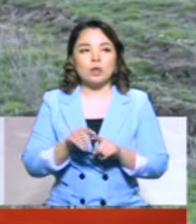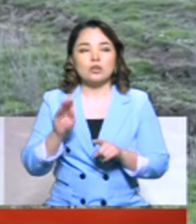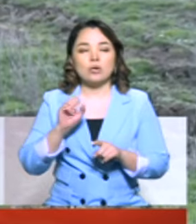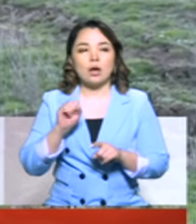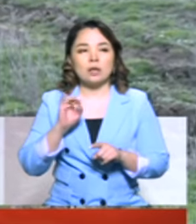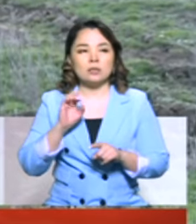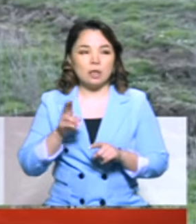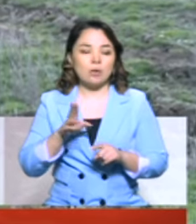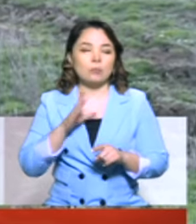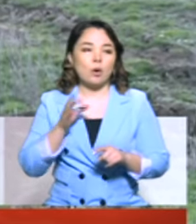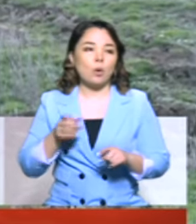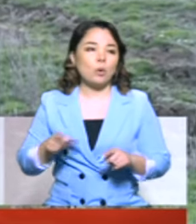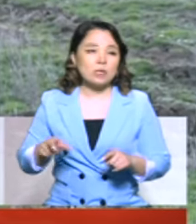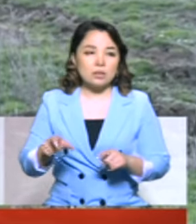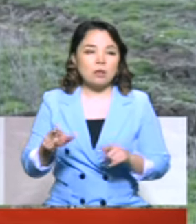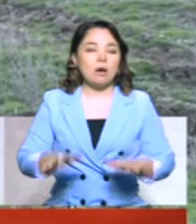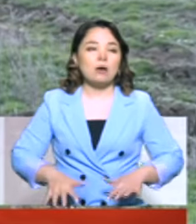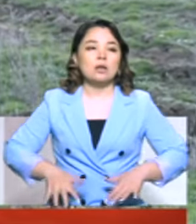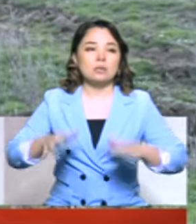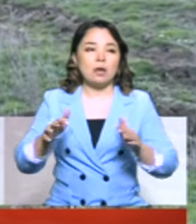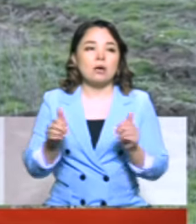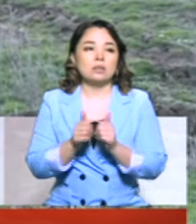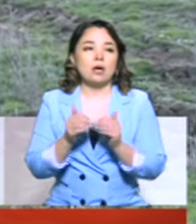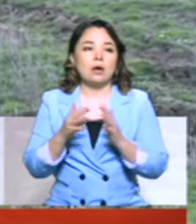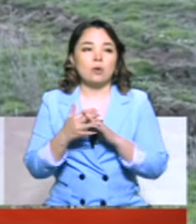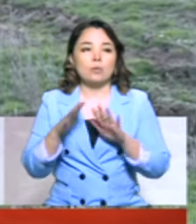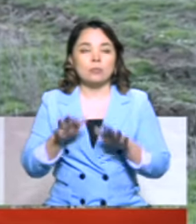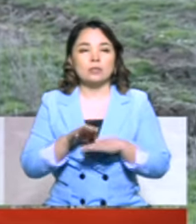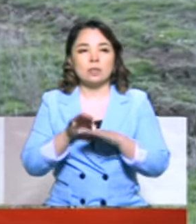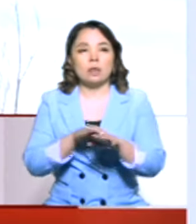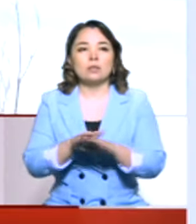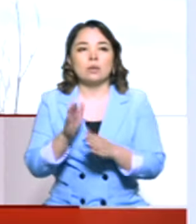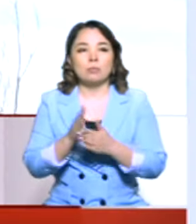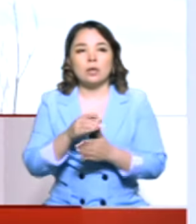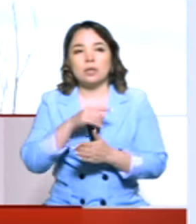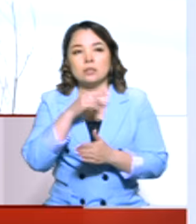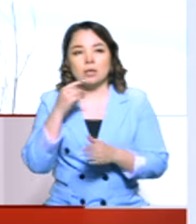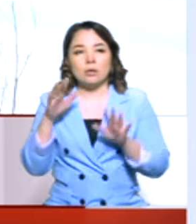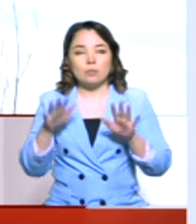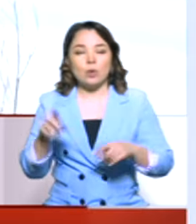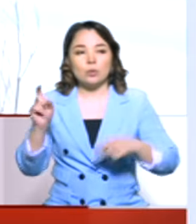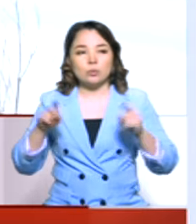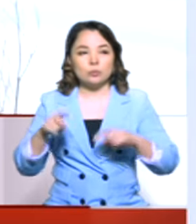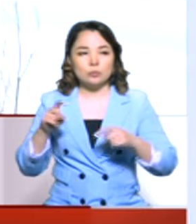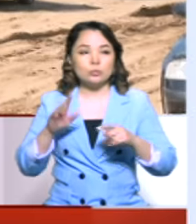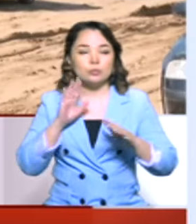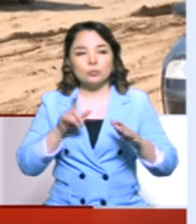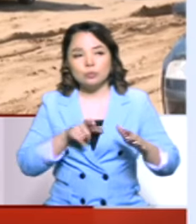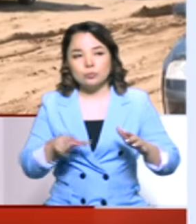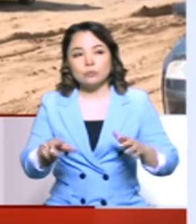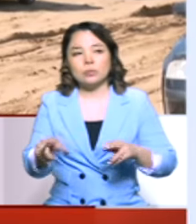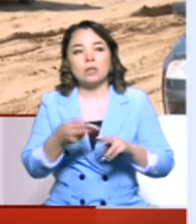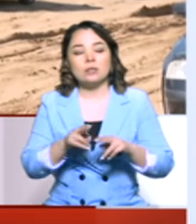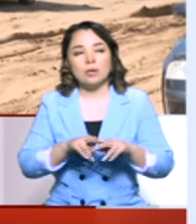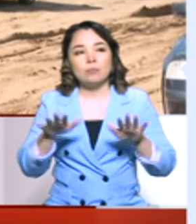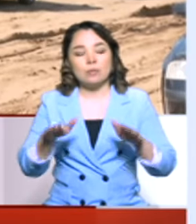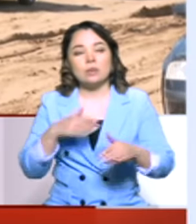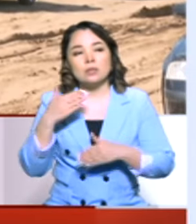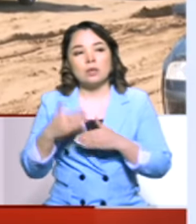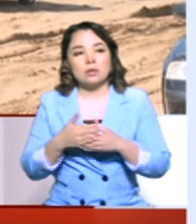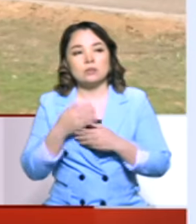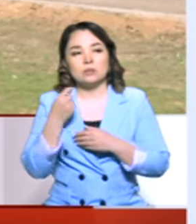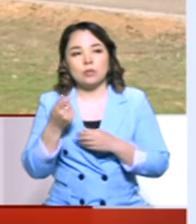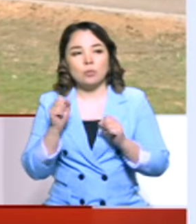жайық өзені ернеуінен асып ауылдың іргесіне жетті. Айта кету керек, Ресейден келетін нөпір су бірінші осы елді мекенге жетеді.